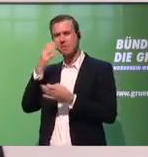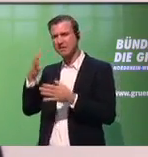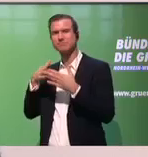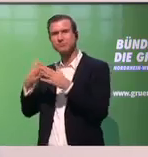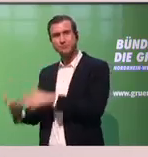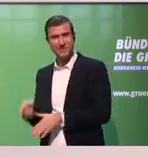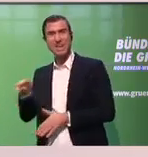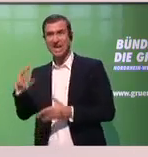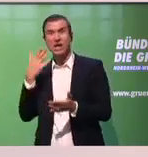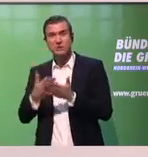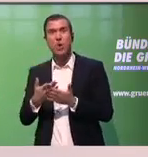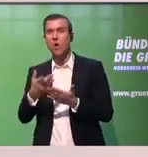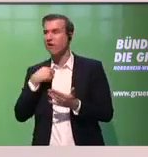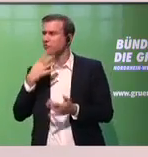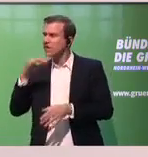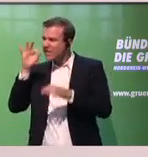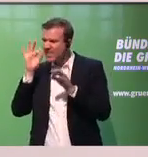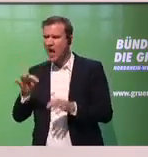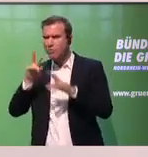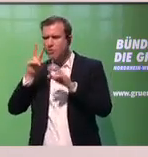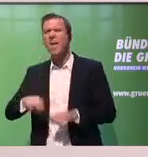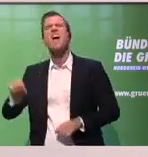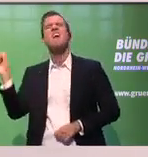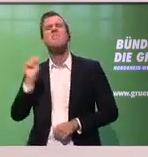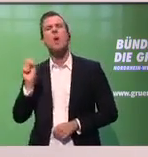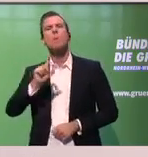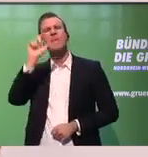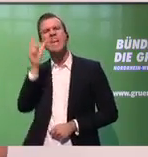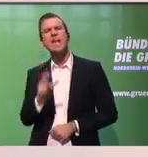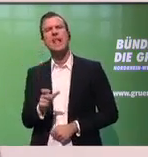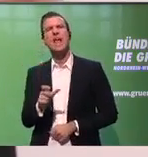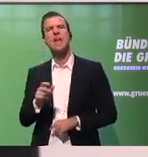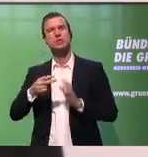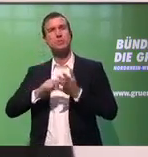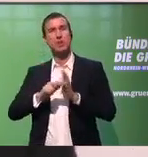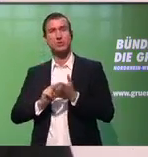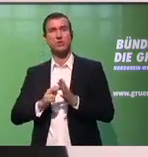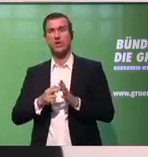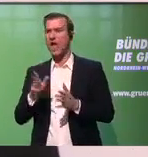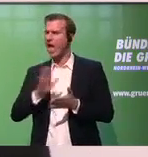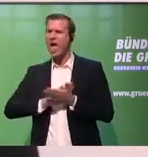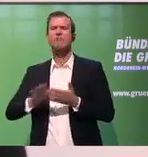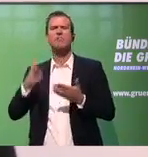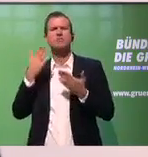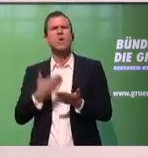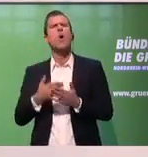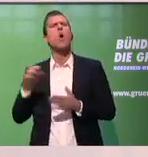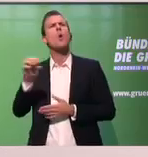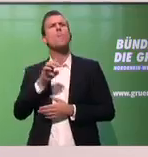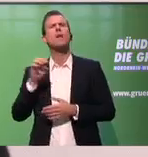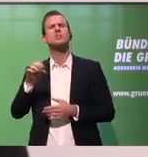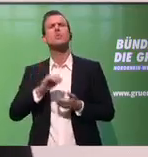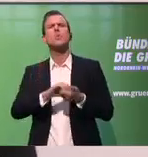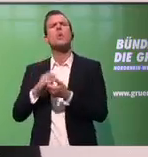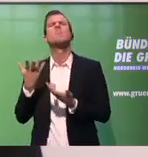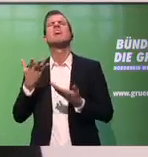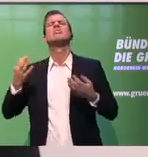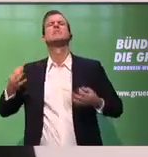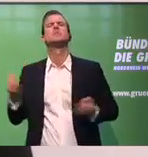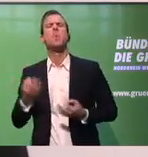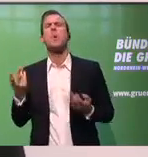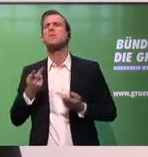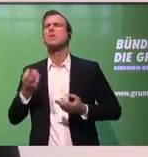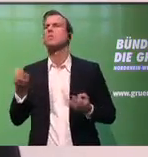zu erklären, warum die italienische Politik, also ungeachtet dessen, was die Europäische Union macht oder nicht